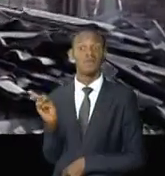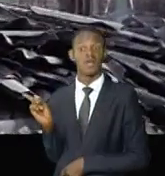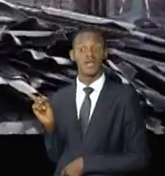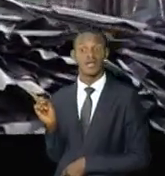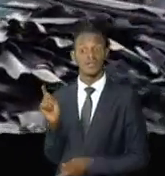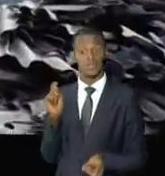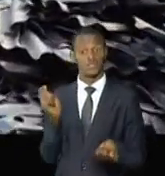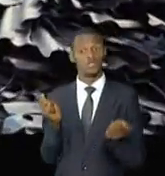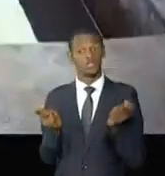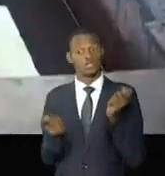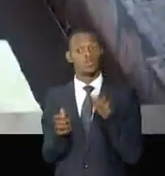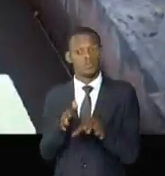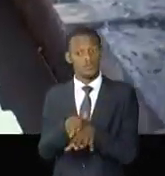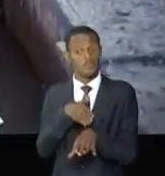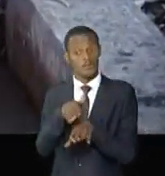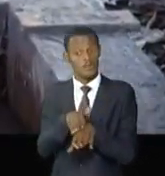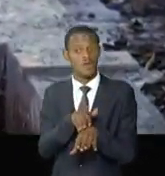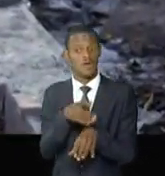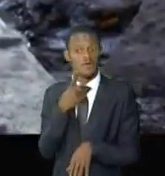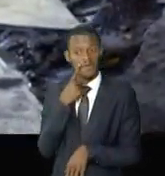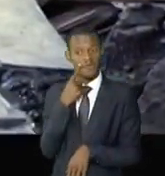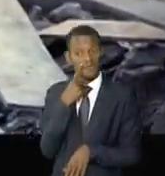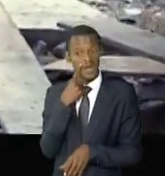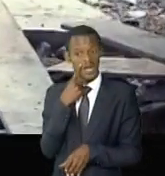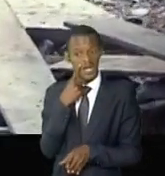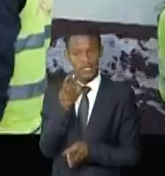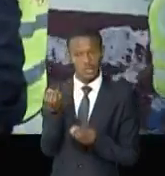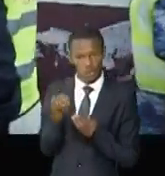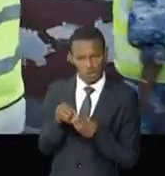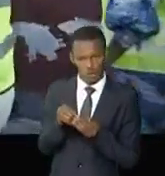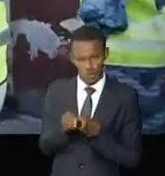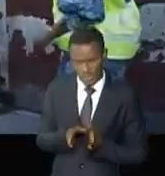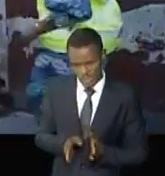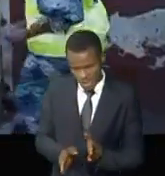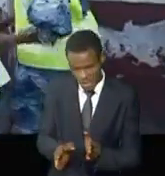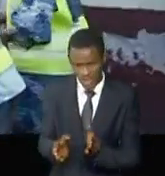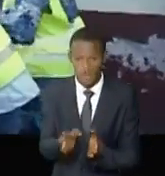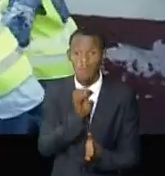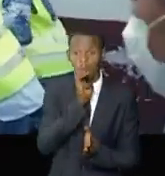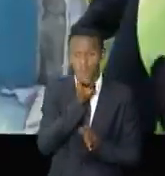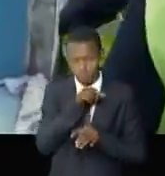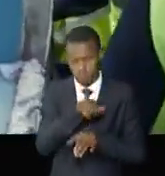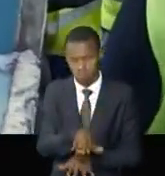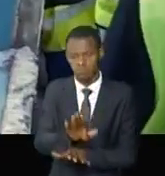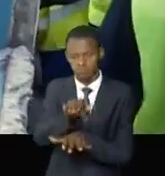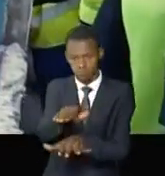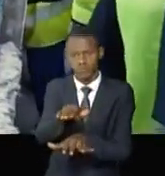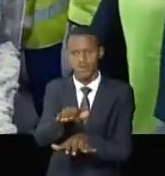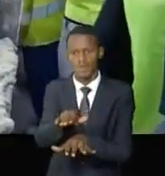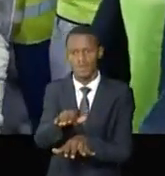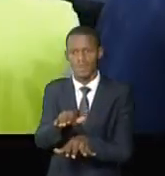nous avons la présence des caniveaux qui sont construits, des fossés triangulaires et deux bassins de rétention qui seront